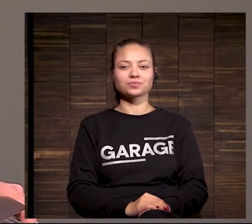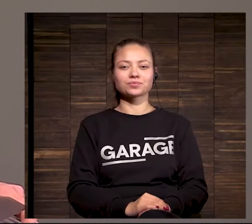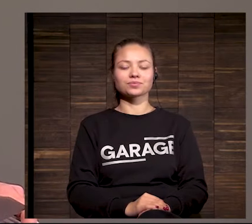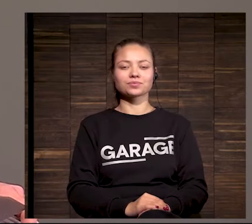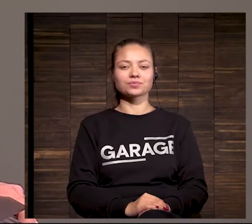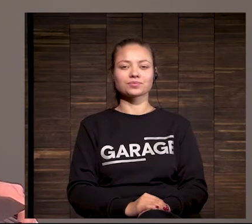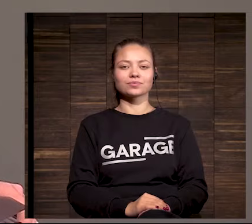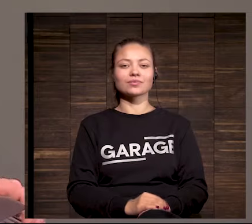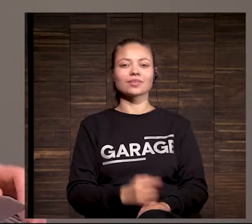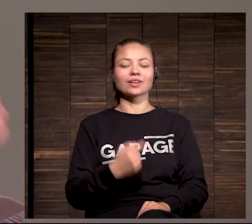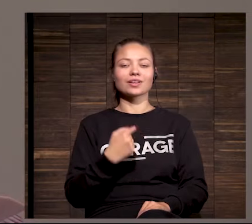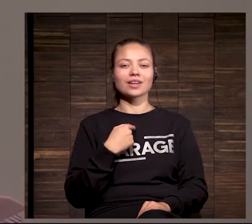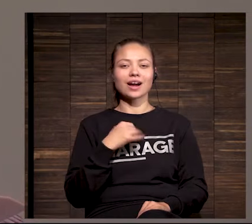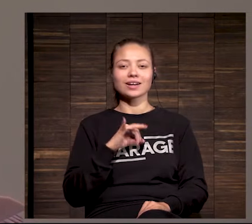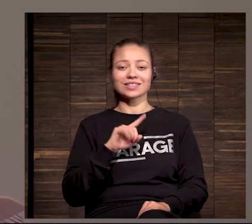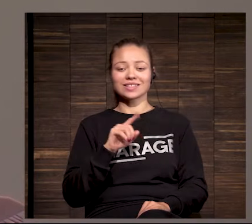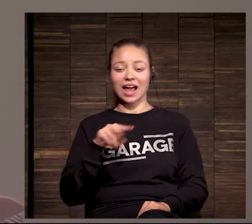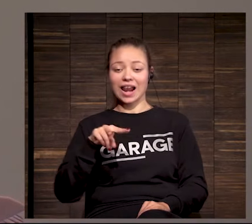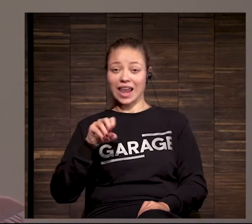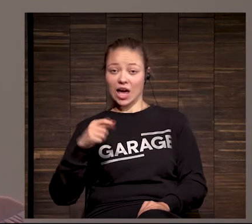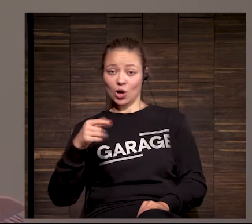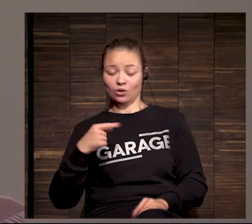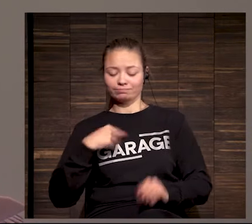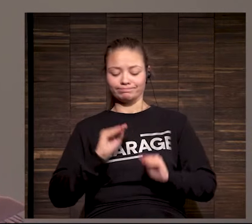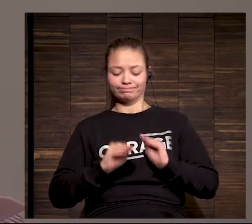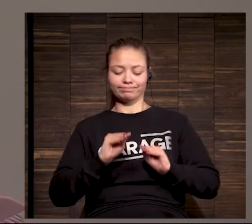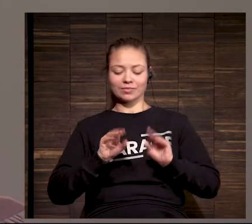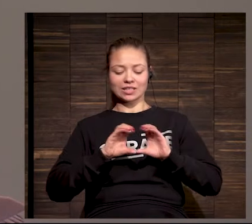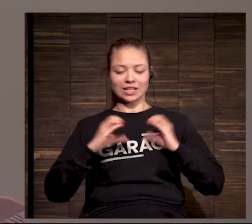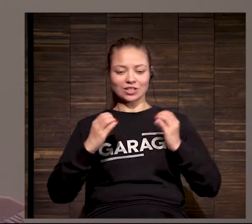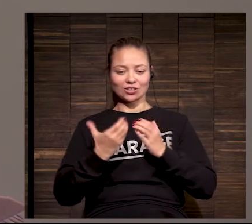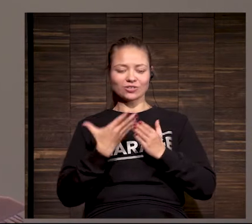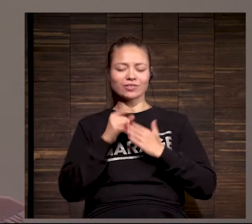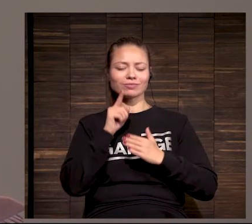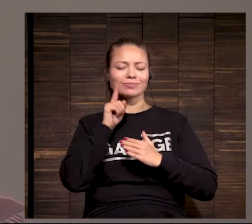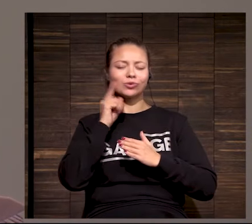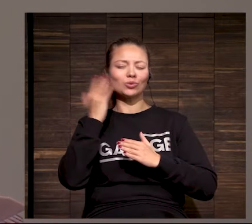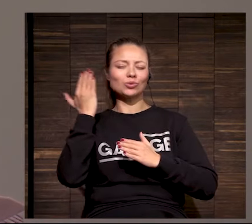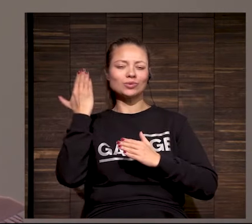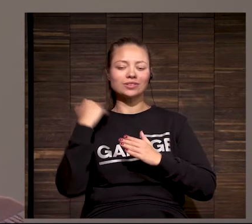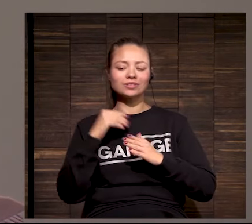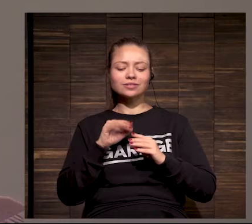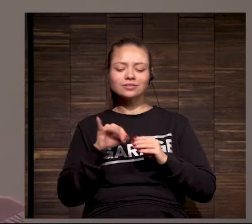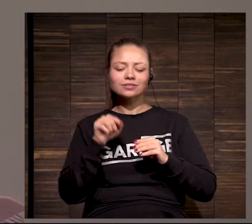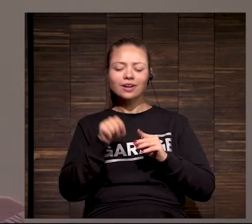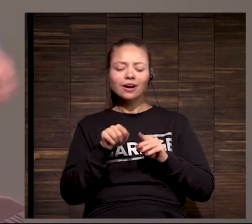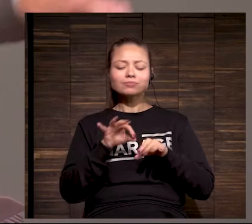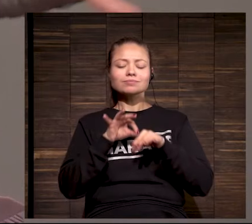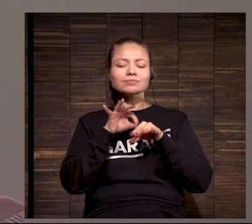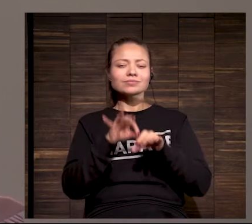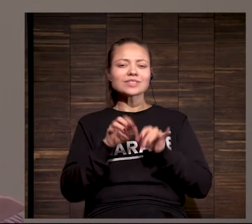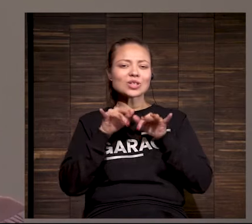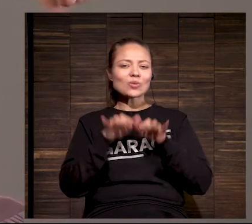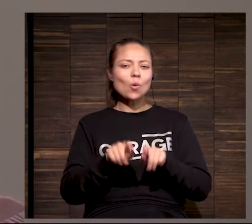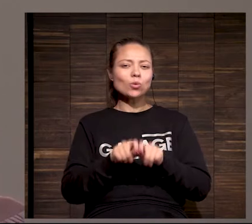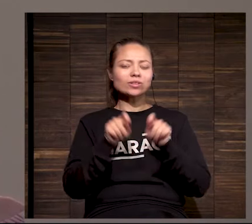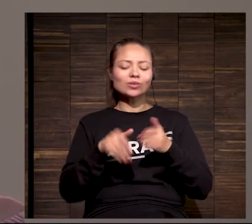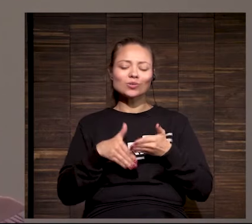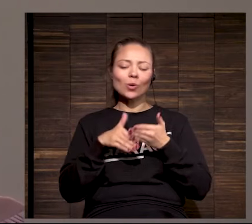я из лего строил стадионы юн и со своей и проводил церемонию открытия с помощью